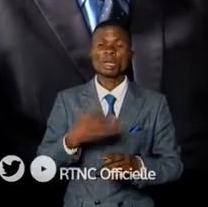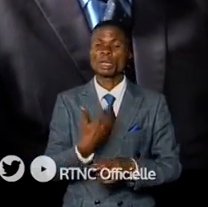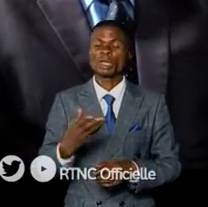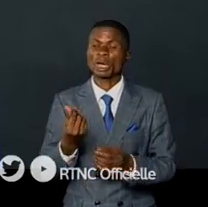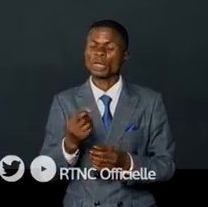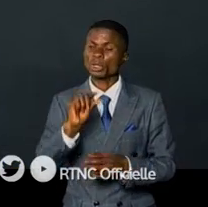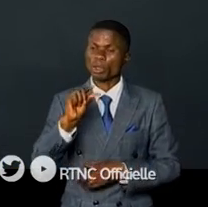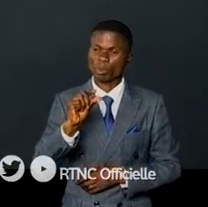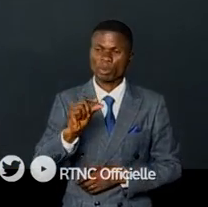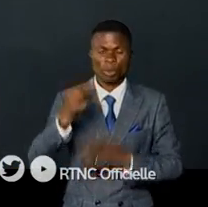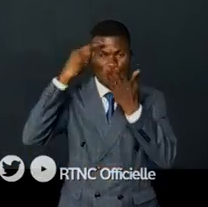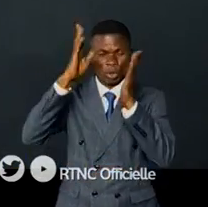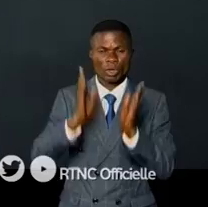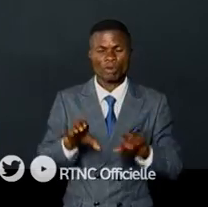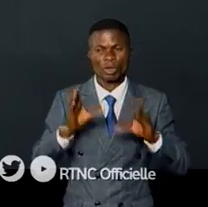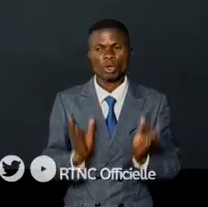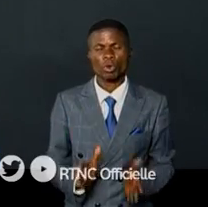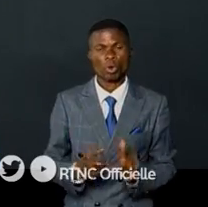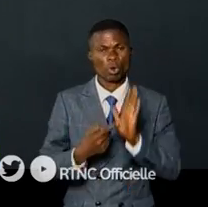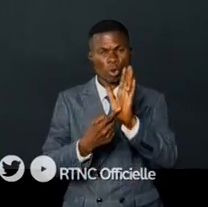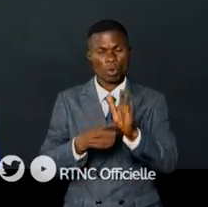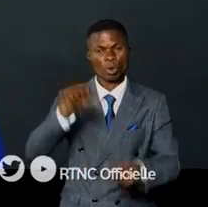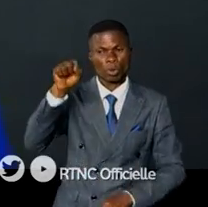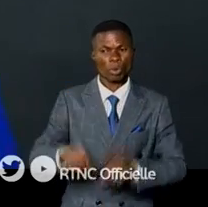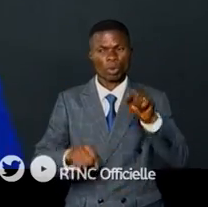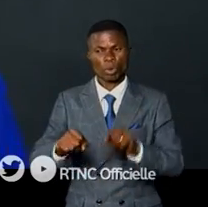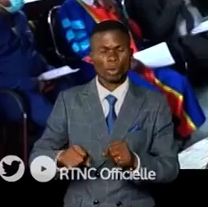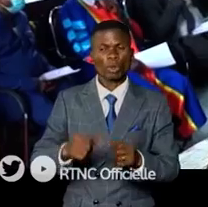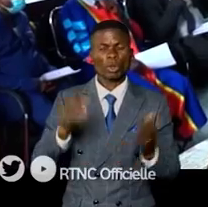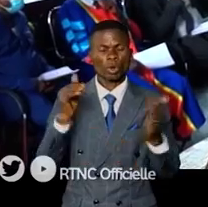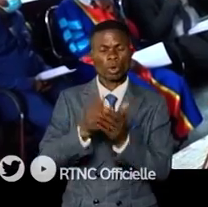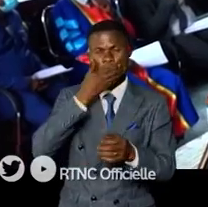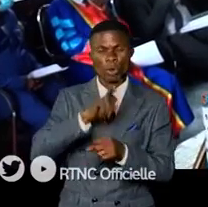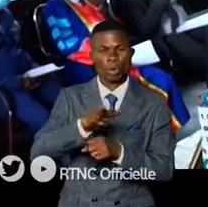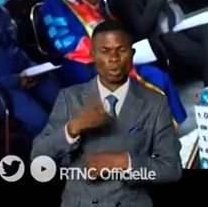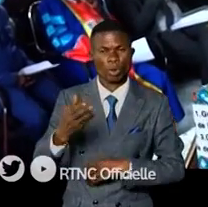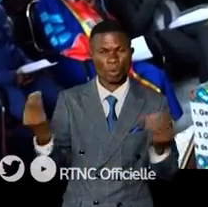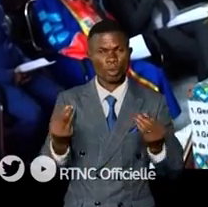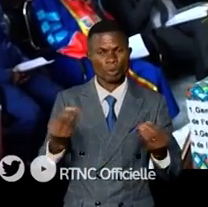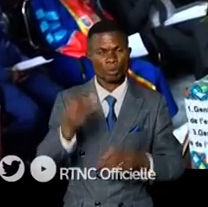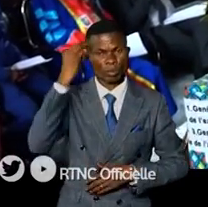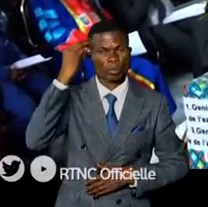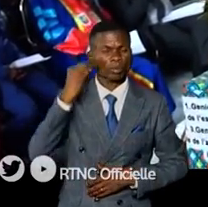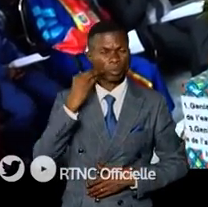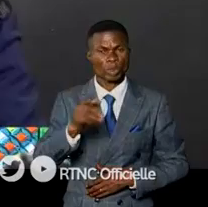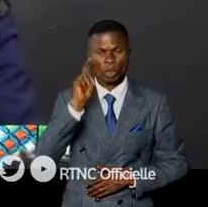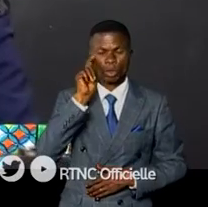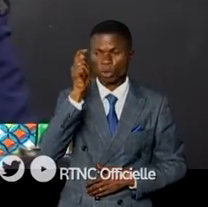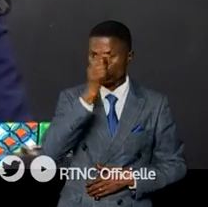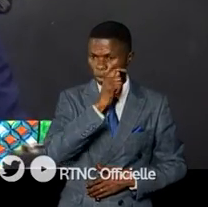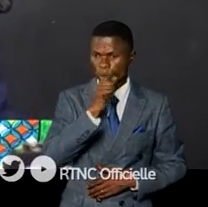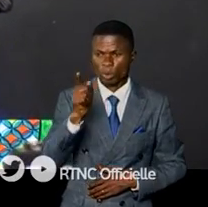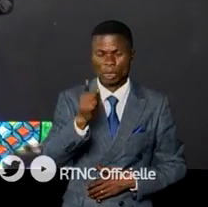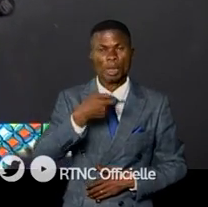des universitaires congolais se sont manifestés sur le terrain de lutte contre le Covid-19. Voilà pourquoi le ministre Thomas Luaka